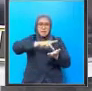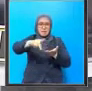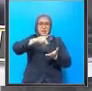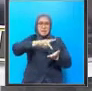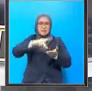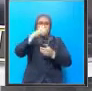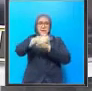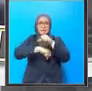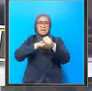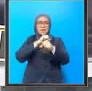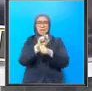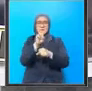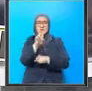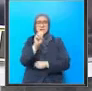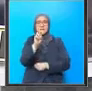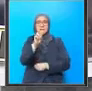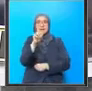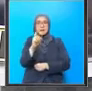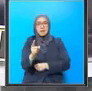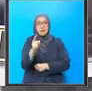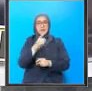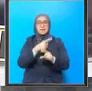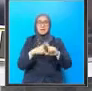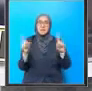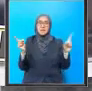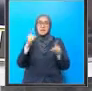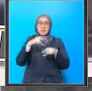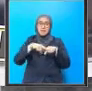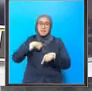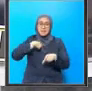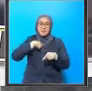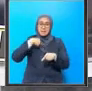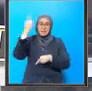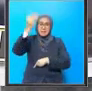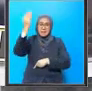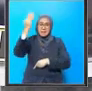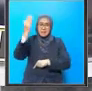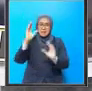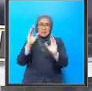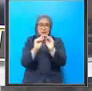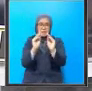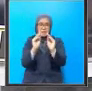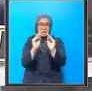sedangkan persidangan APEC adalah untuk tahun 2020.